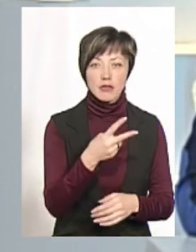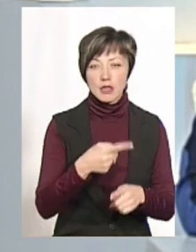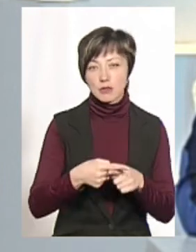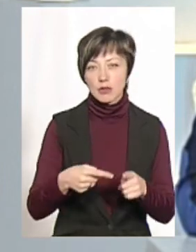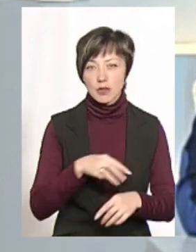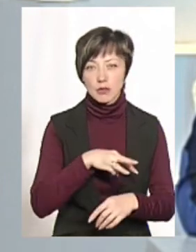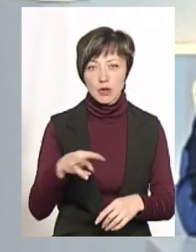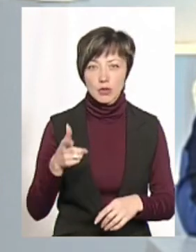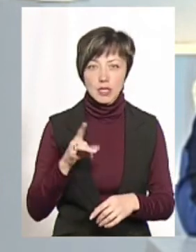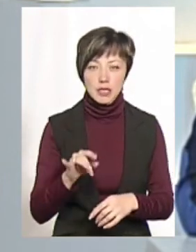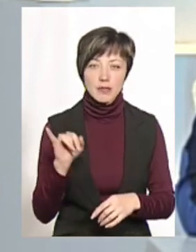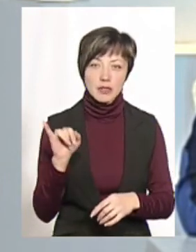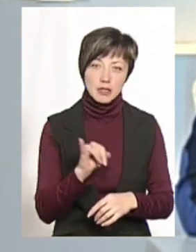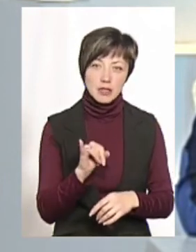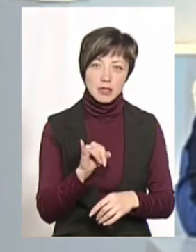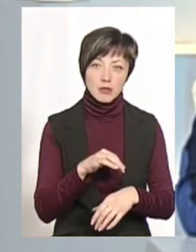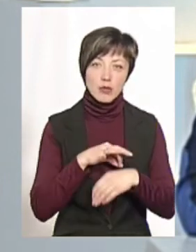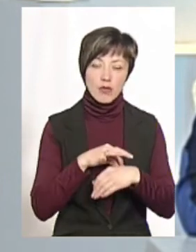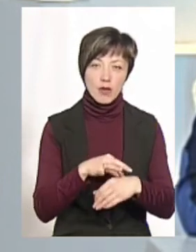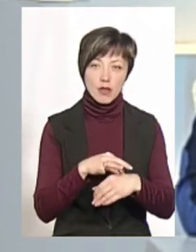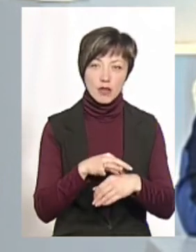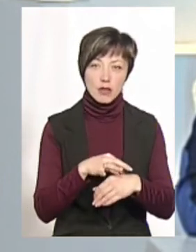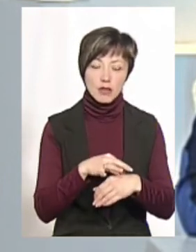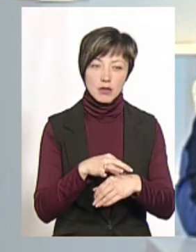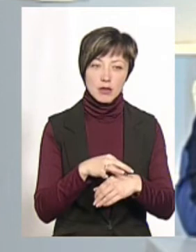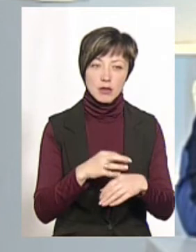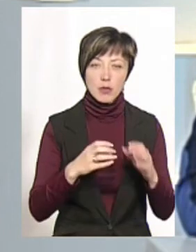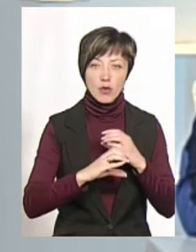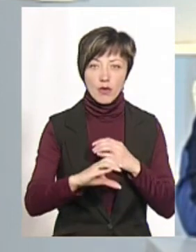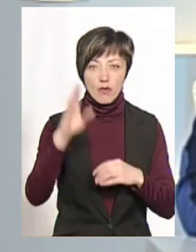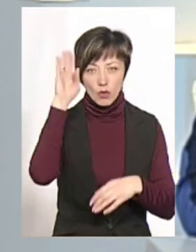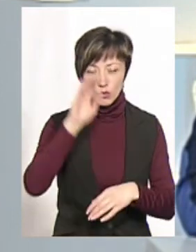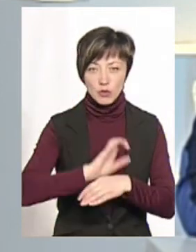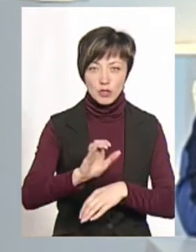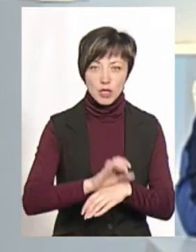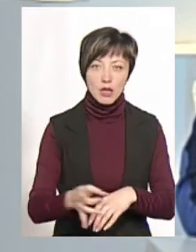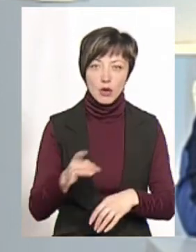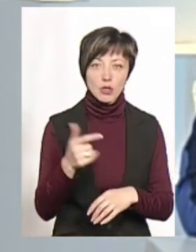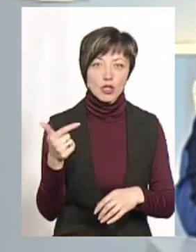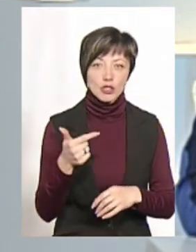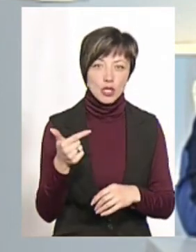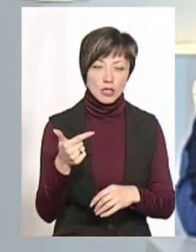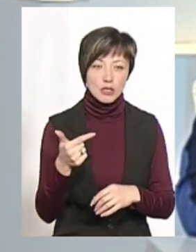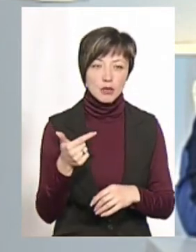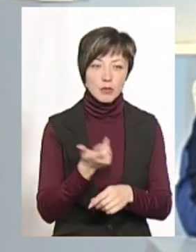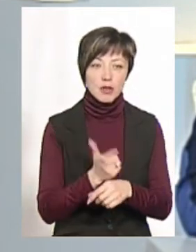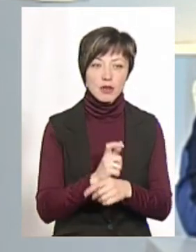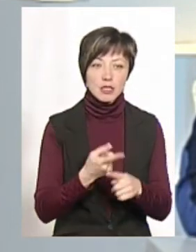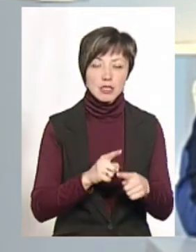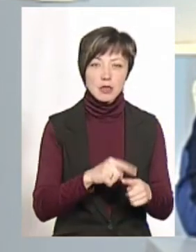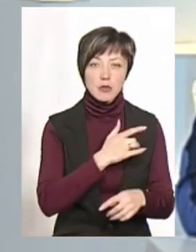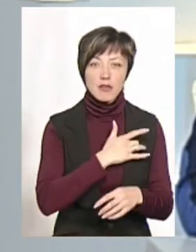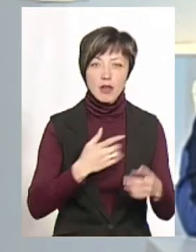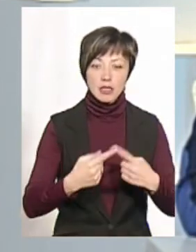2,5, здається, мільйони гривень і провели, скажімо, прокладення мереж водопостачання в мікрорайони Гречани. Переважно це